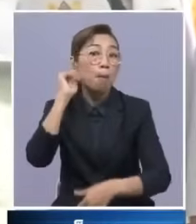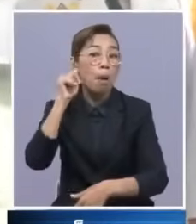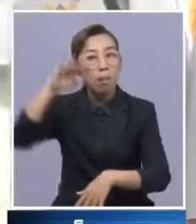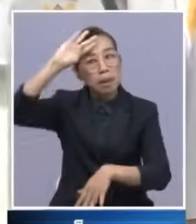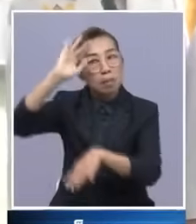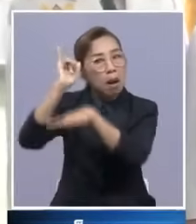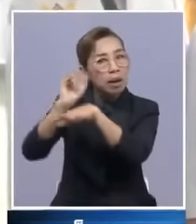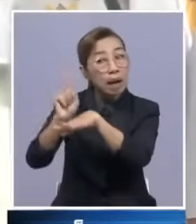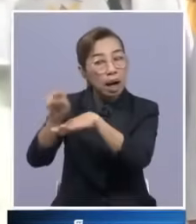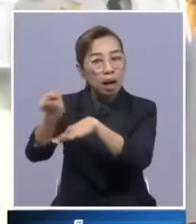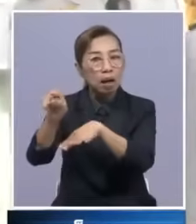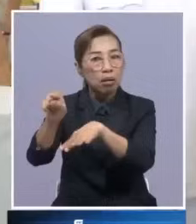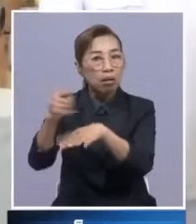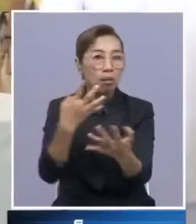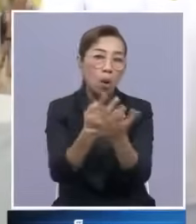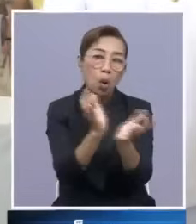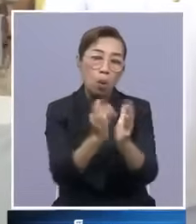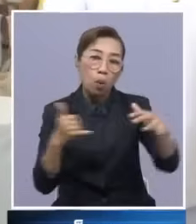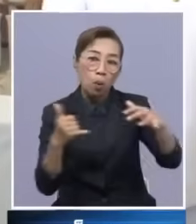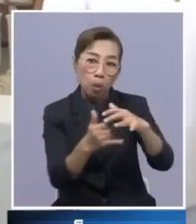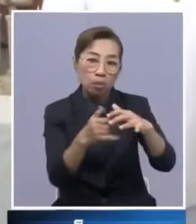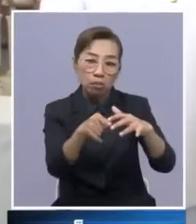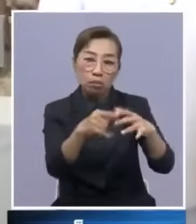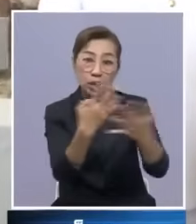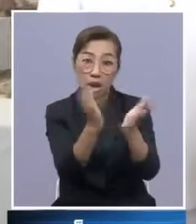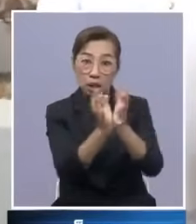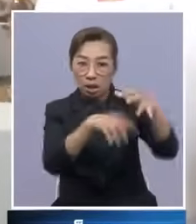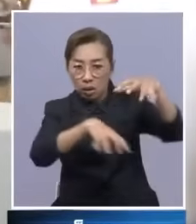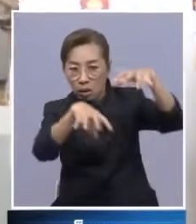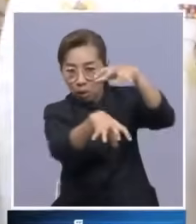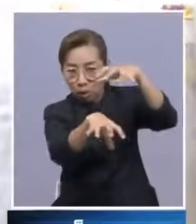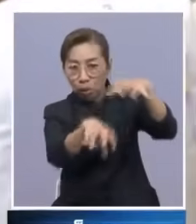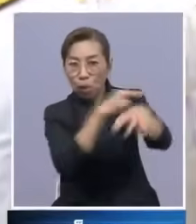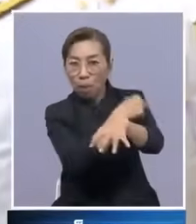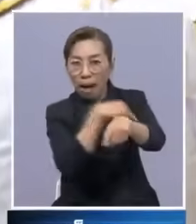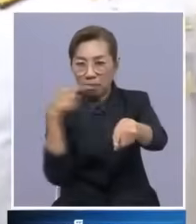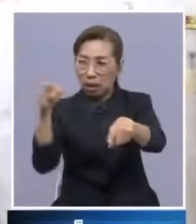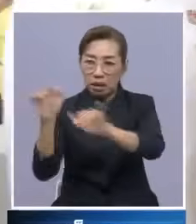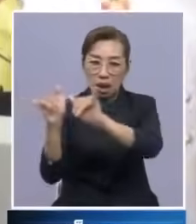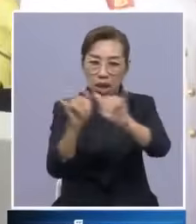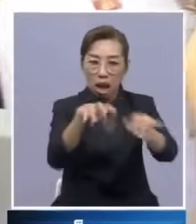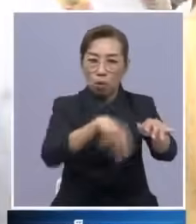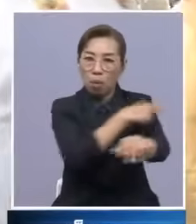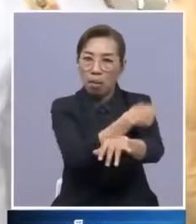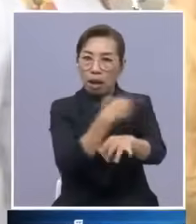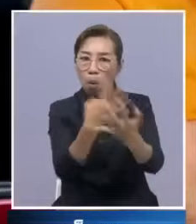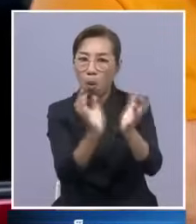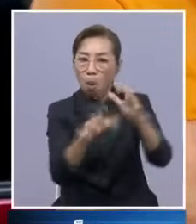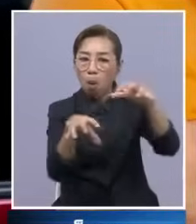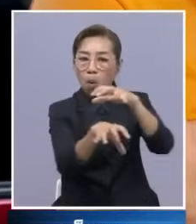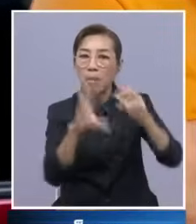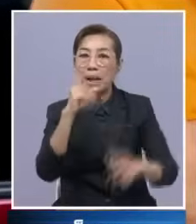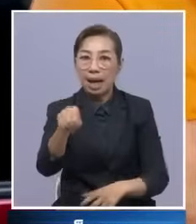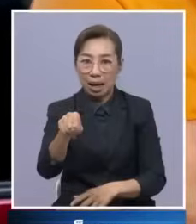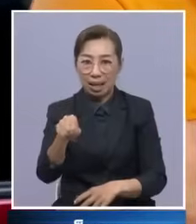วยังไงจะกลับไปจะกลับไปรักษาตัวที่เรือนจำเมื่อไหร่เนี่ยนะคะปรากฏว่ามีคนออกมาทวงถามแล้วนะคนคนนี้ก็เพิ่งจะพ้นออก